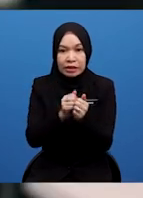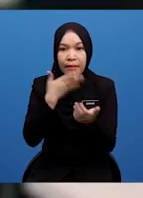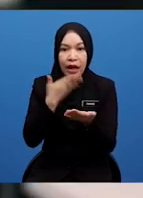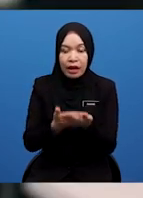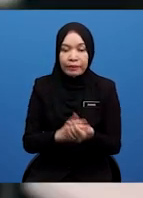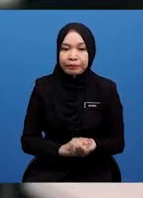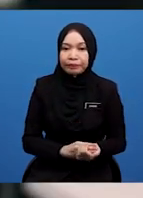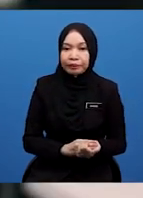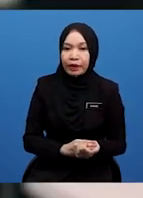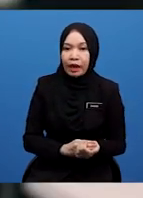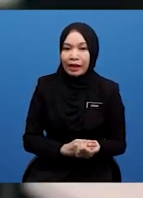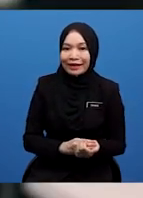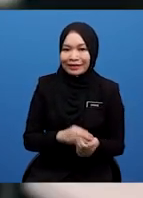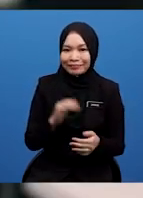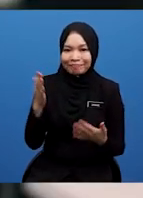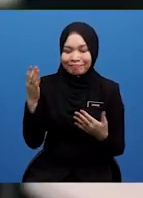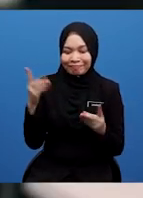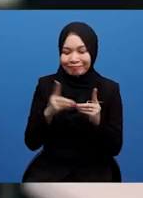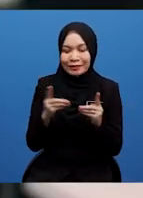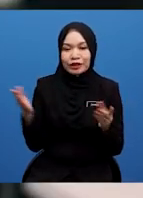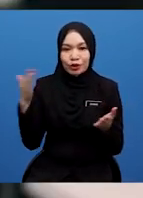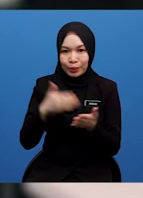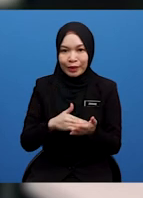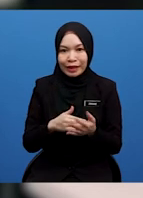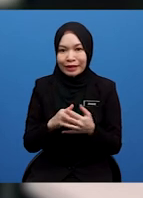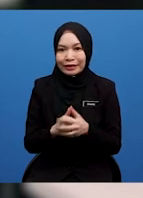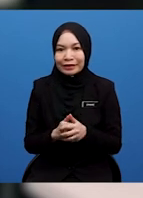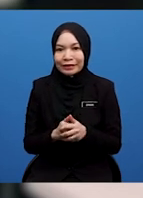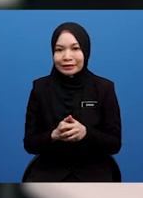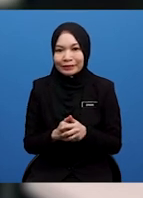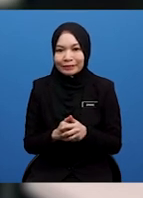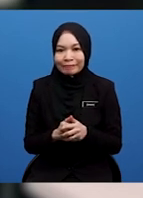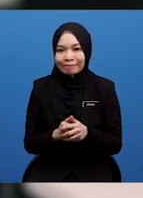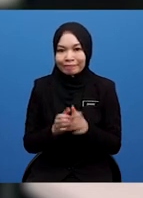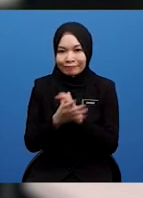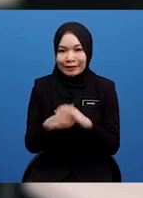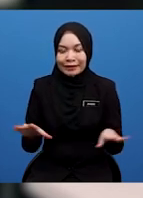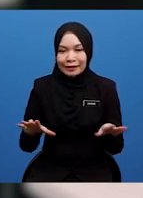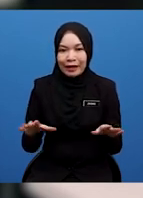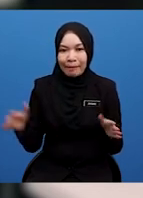Semoga kita berjumpa lagi di episod seterusnya.